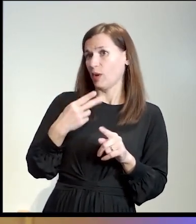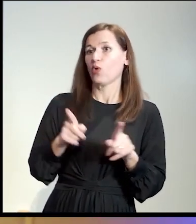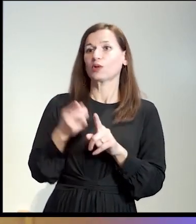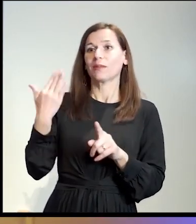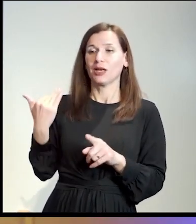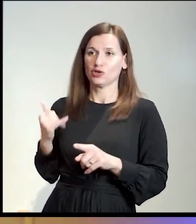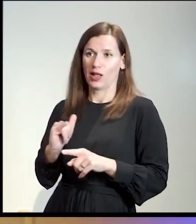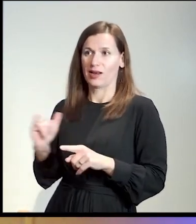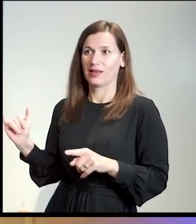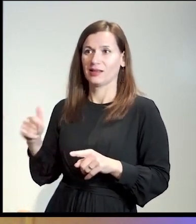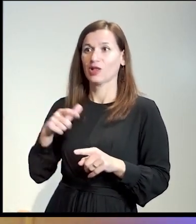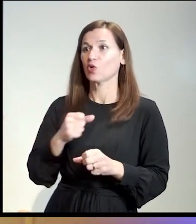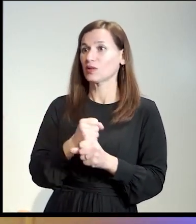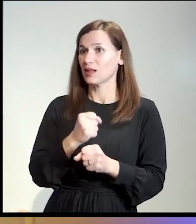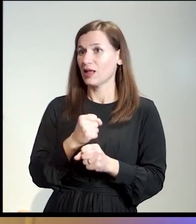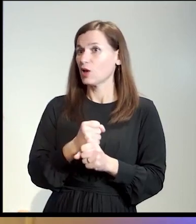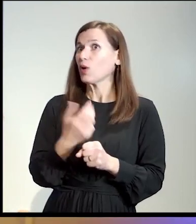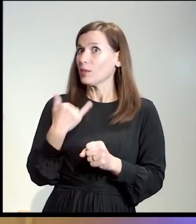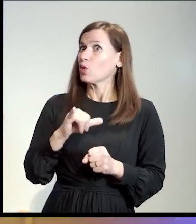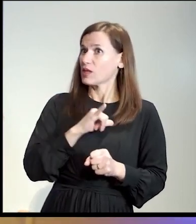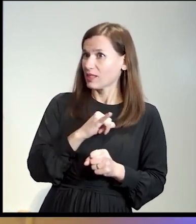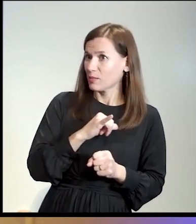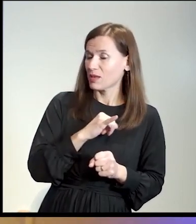delo dejansko bi bilo zanimivo,